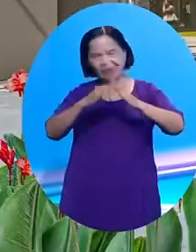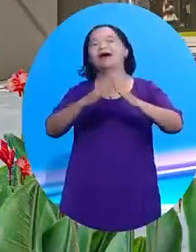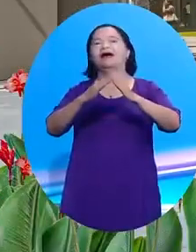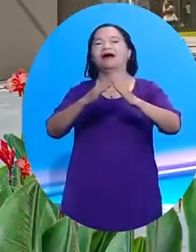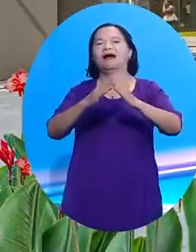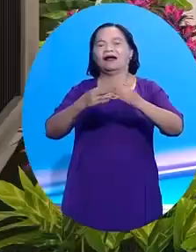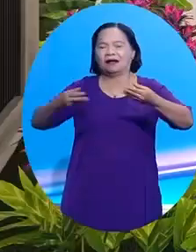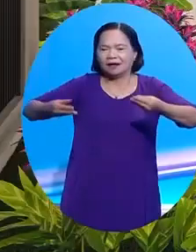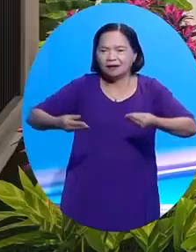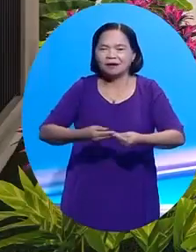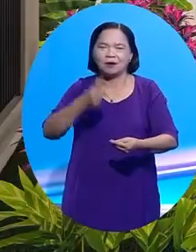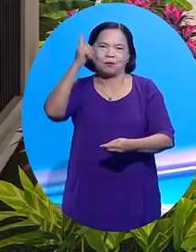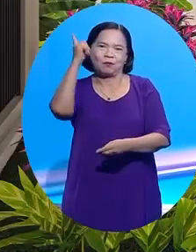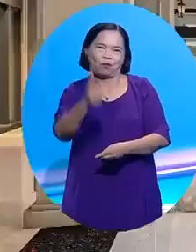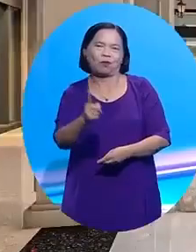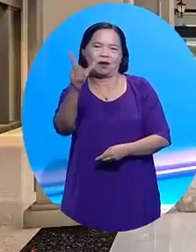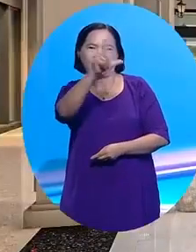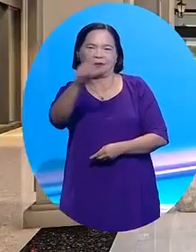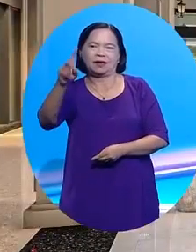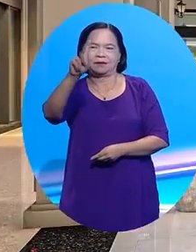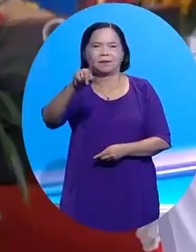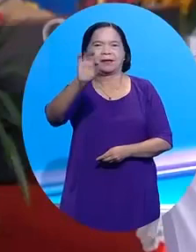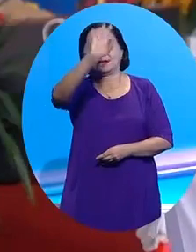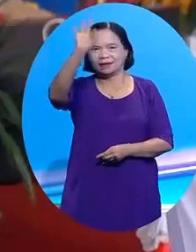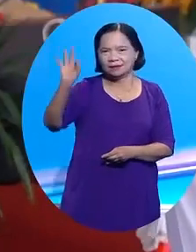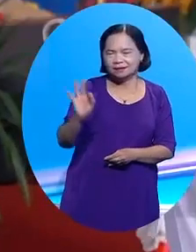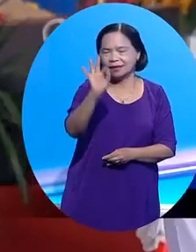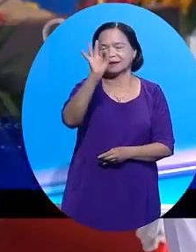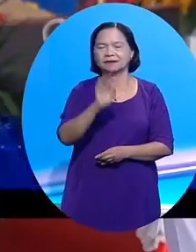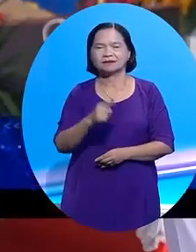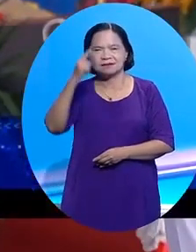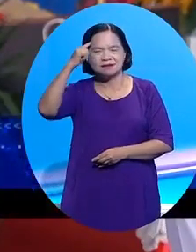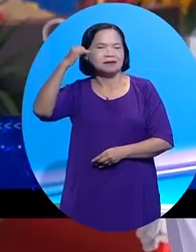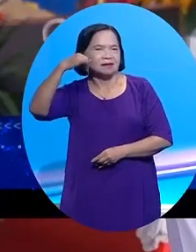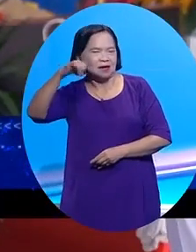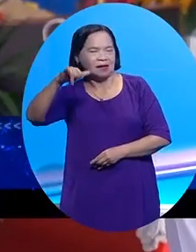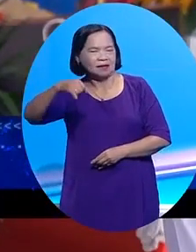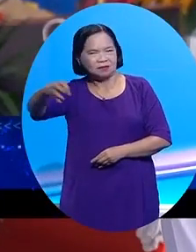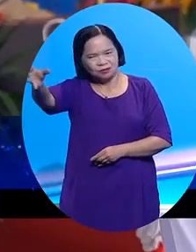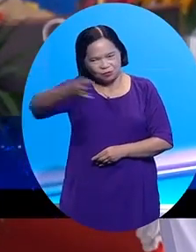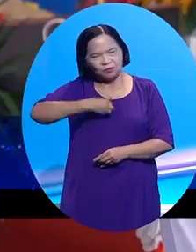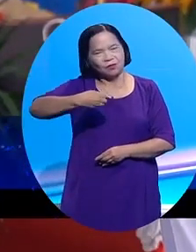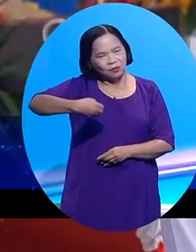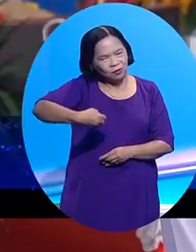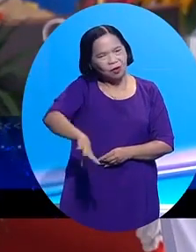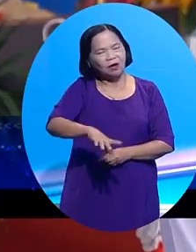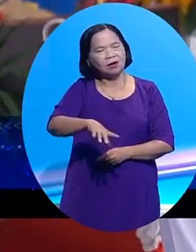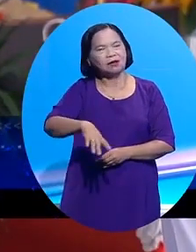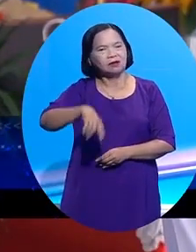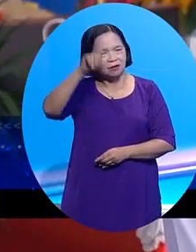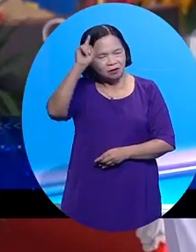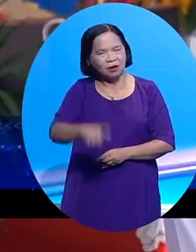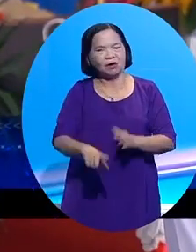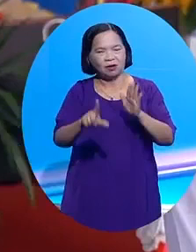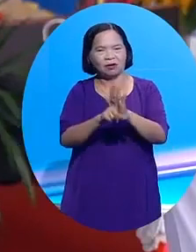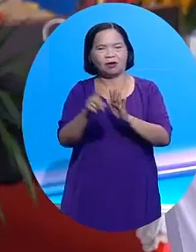tổng mức đầu tư 1.772 tỷ đồng. Dự án của chúng tôi cho đến thời điểm hiện tại thì là pháp lý là đã hoàn thành 100%